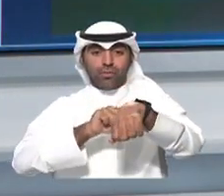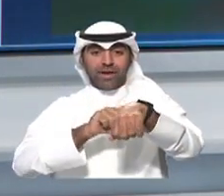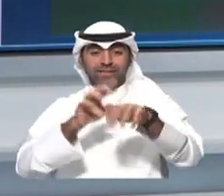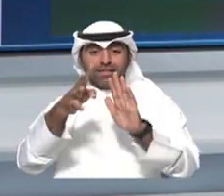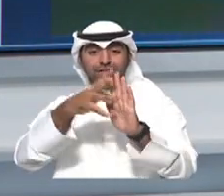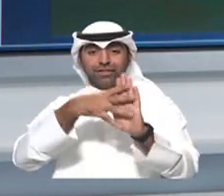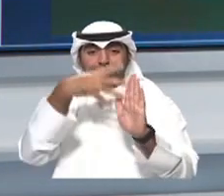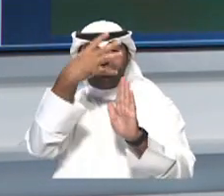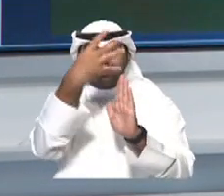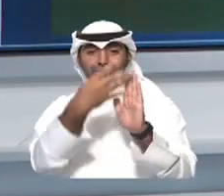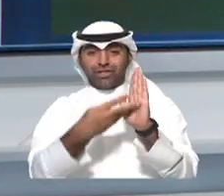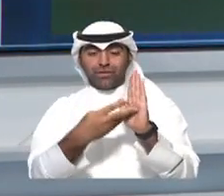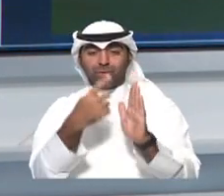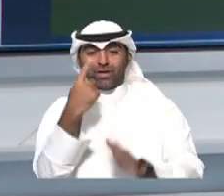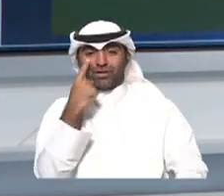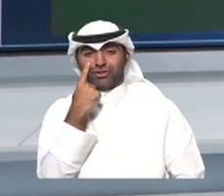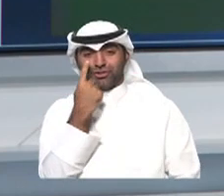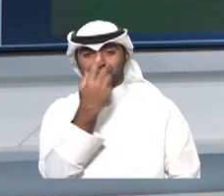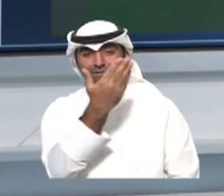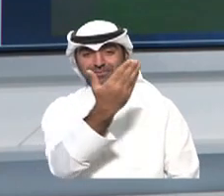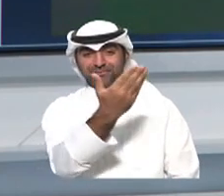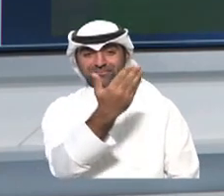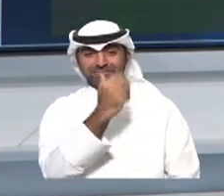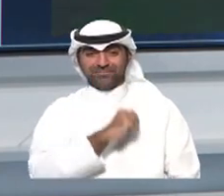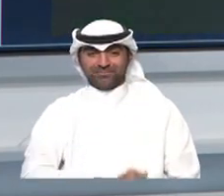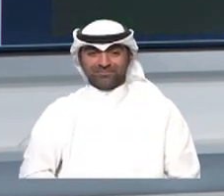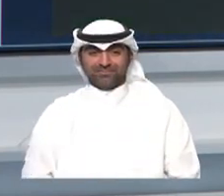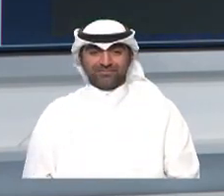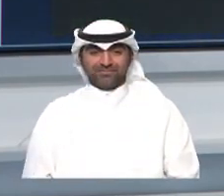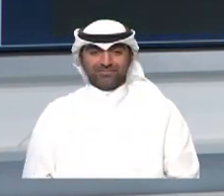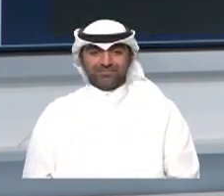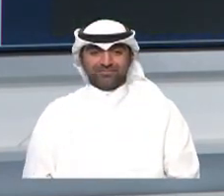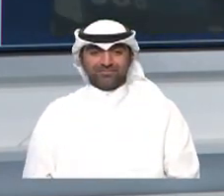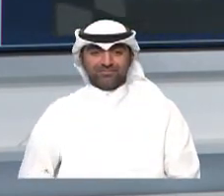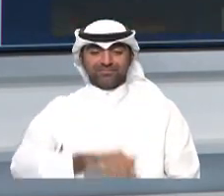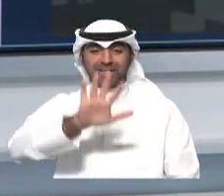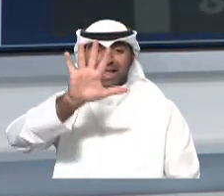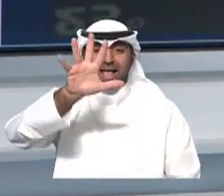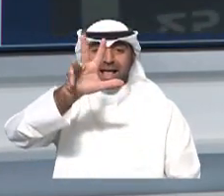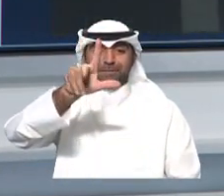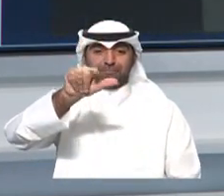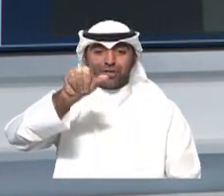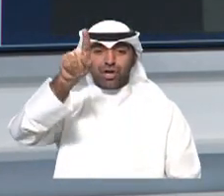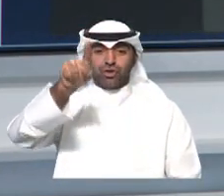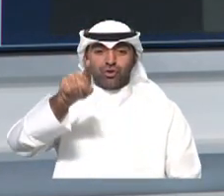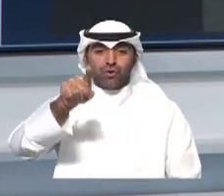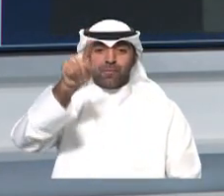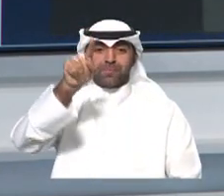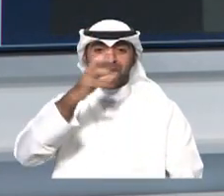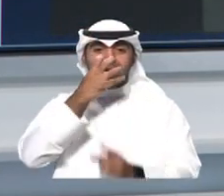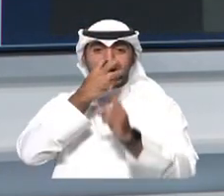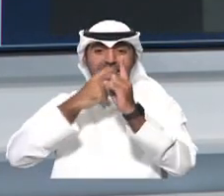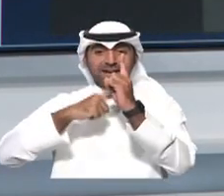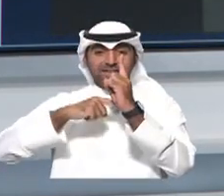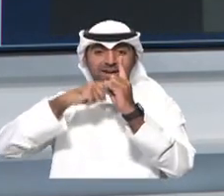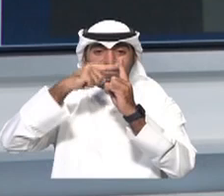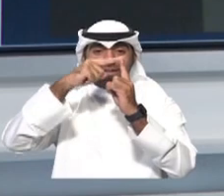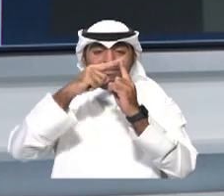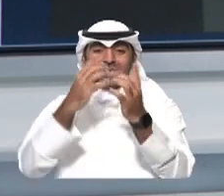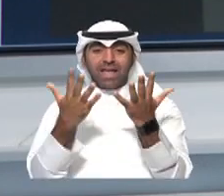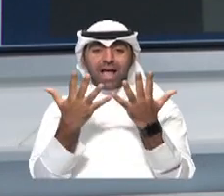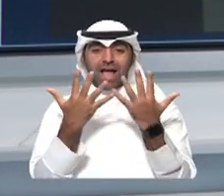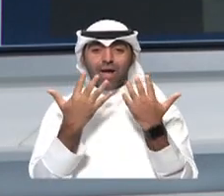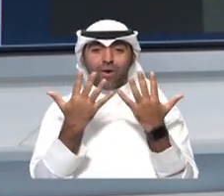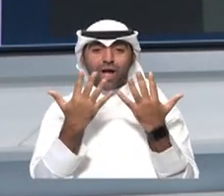دقيقة، وموعد أذان المغرب الساعة 4:51 دقيقة. أما بالنسبة للطقس المتوقع في مدينة الكويت خلال الأيام